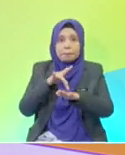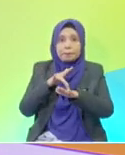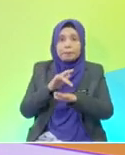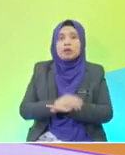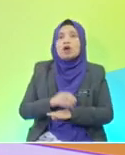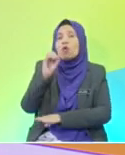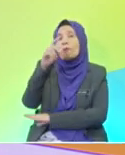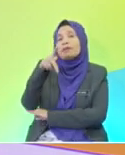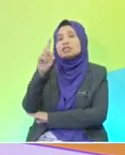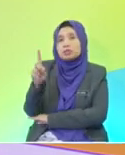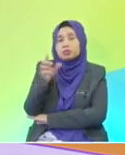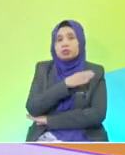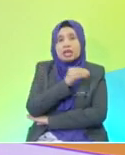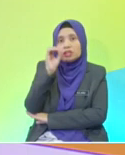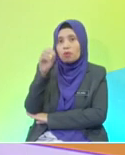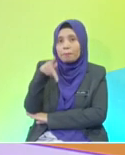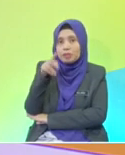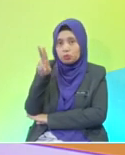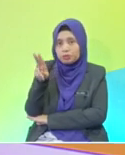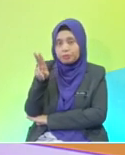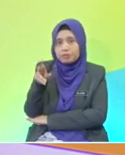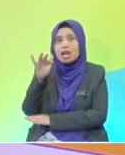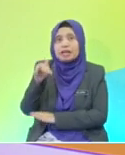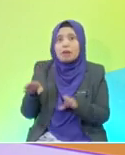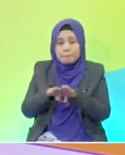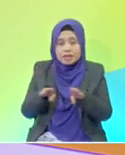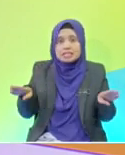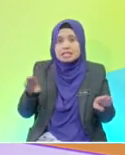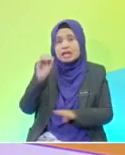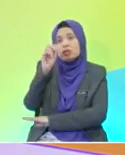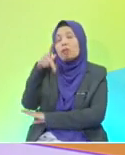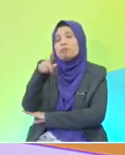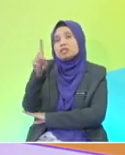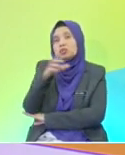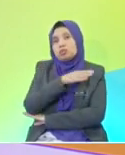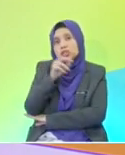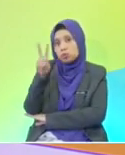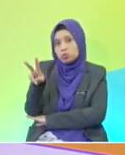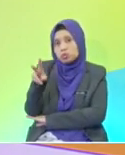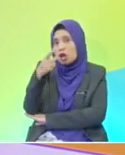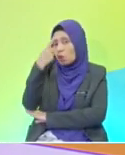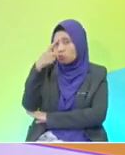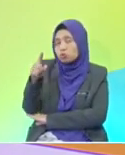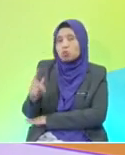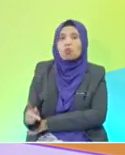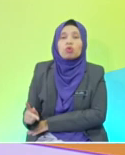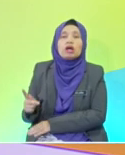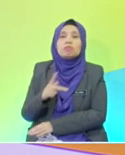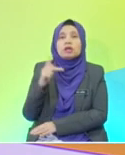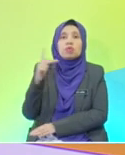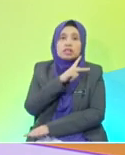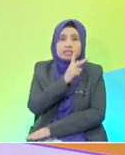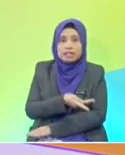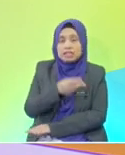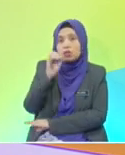Opi satu dan Opi Duo yang membisukan office 1 dan office 2 adalah untuk mengu Asai episode